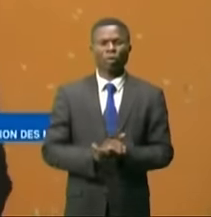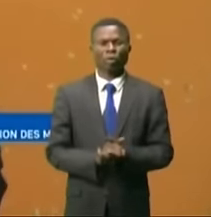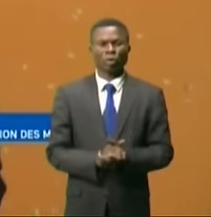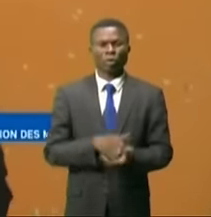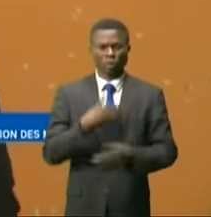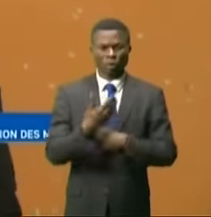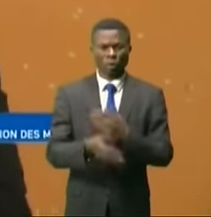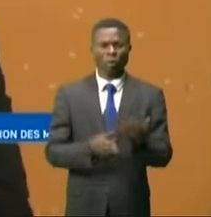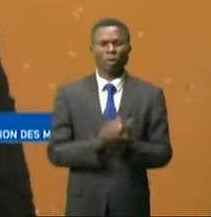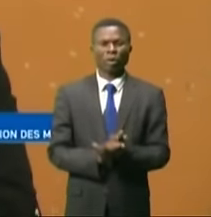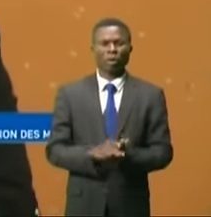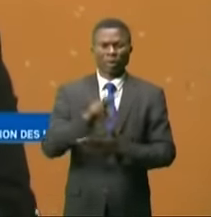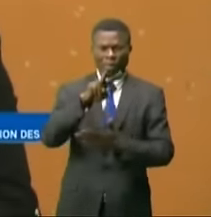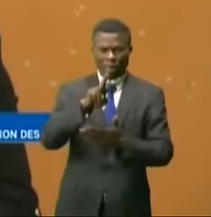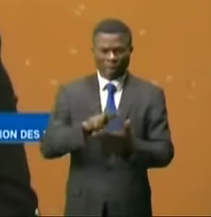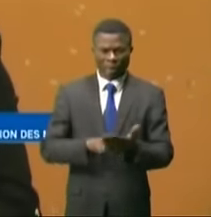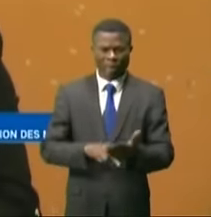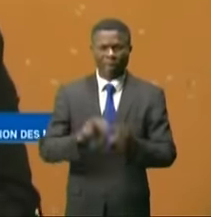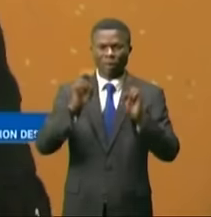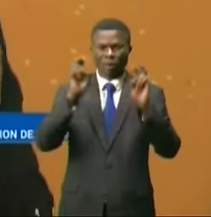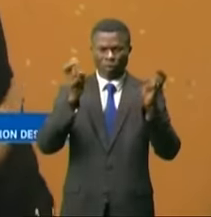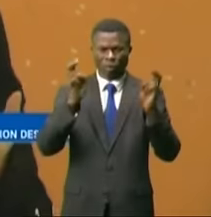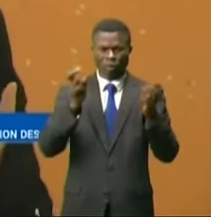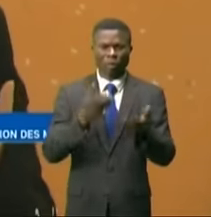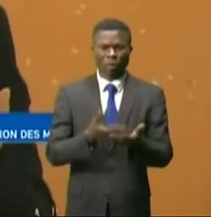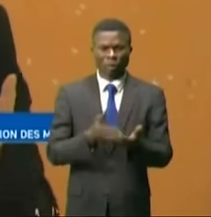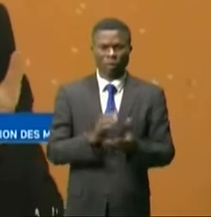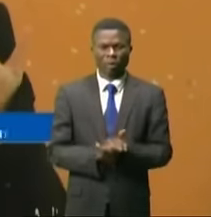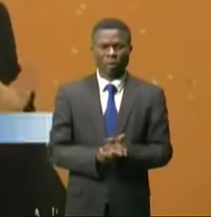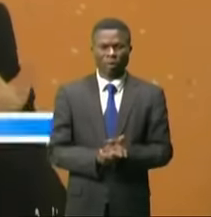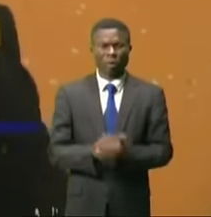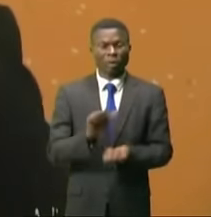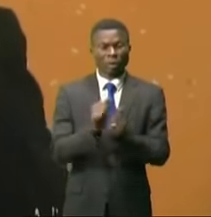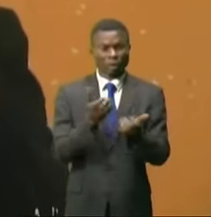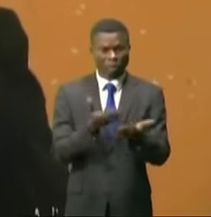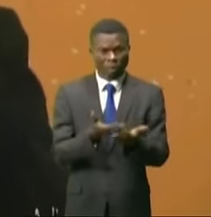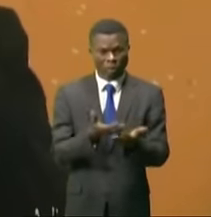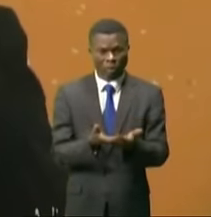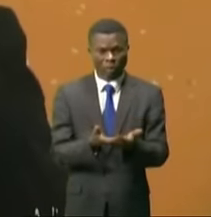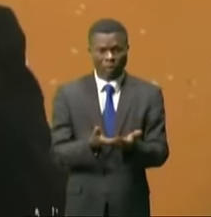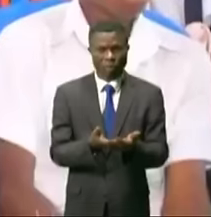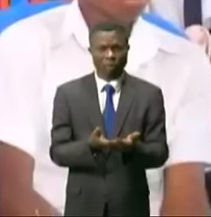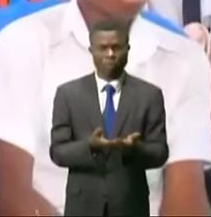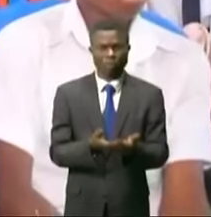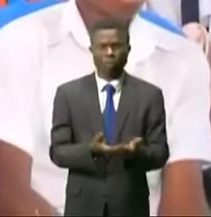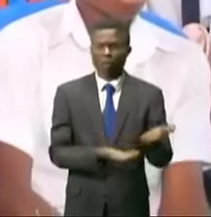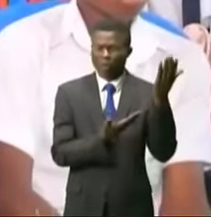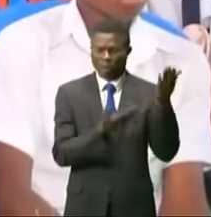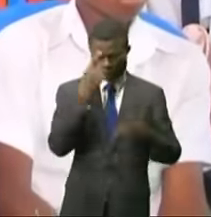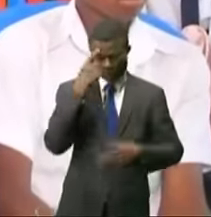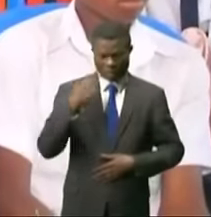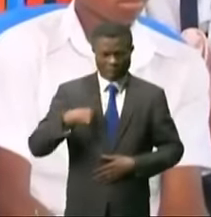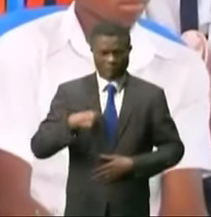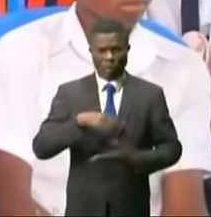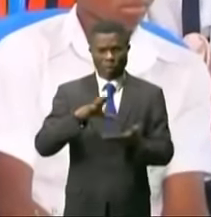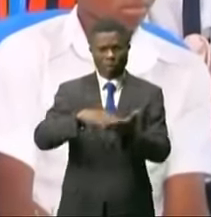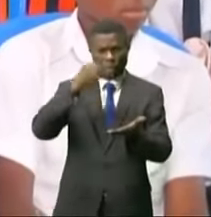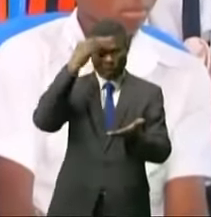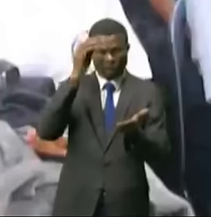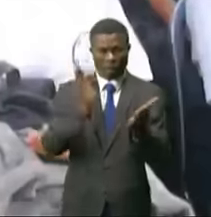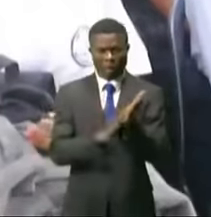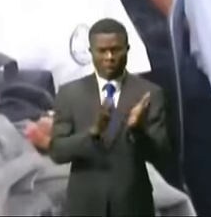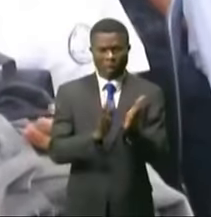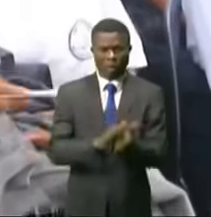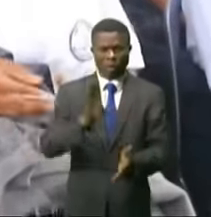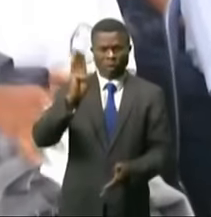on devra nourrir la terre. Parce qu'effectivement, comme ça, il va produire pour nous. Les élèves de l'Institut